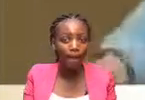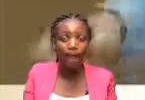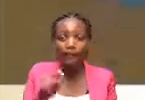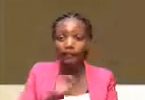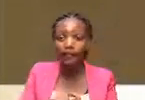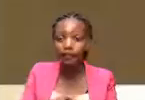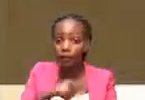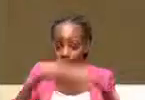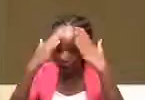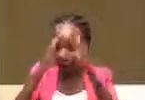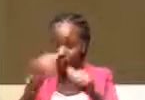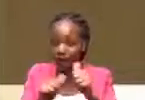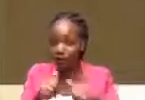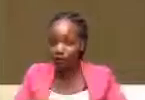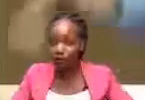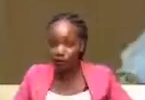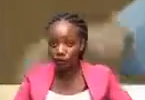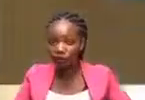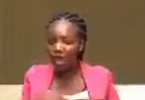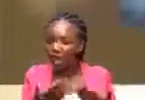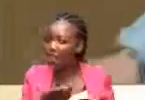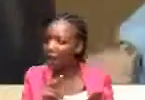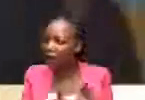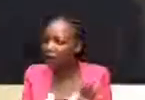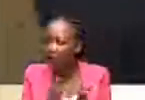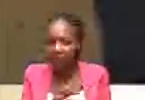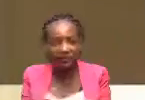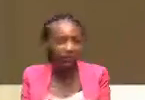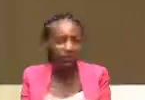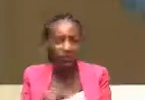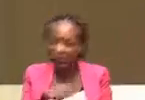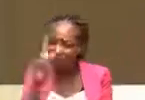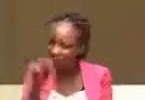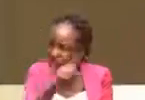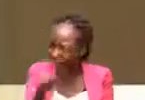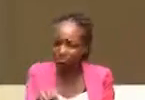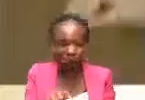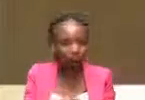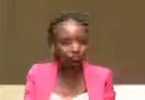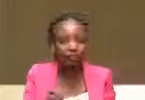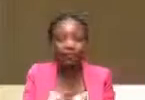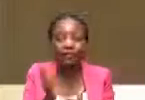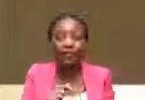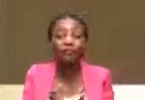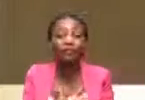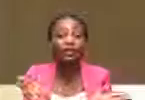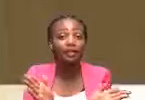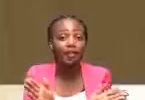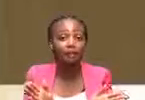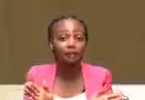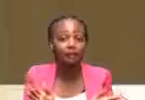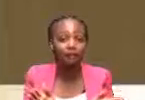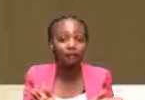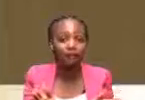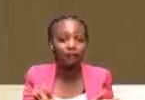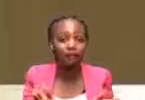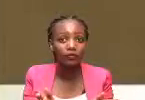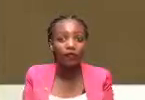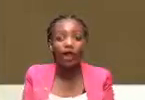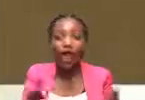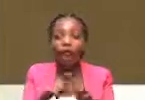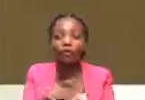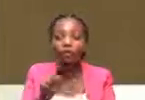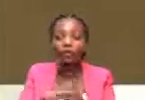vijana, inakuwa haiko clear. Hapana, it must be clear. Na atukiongea